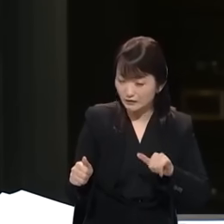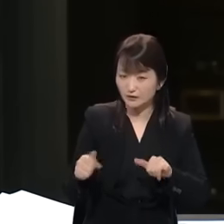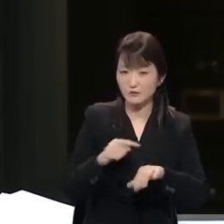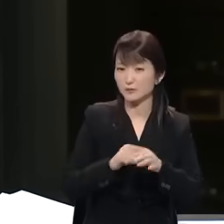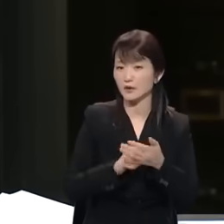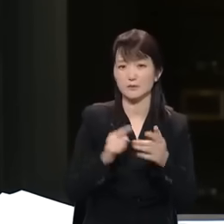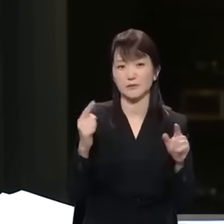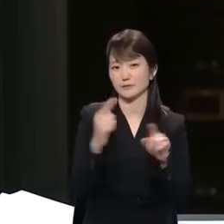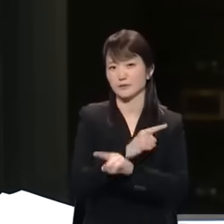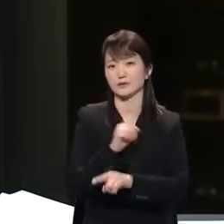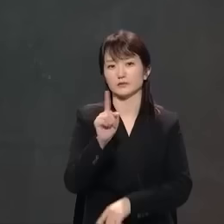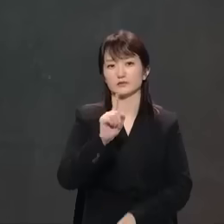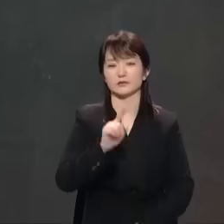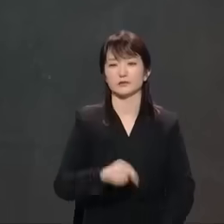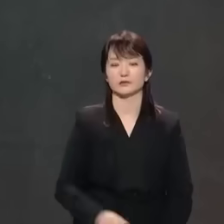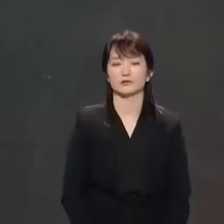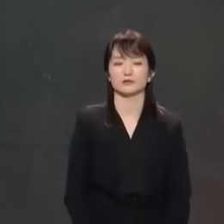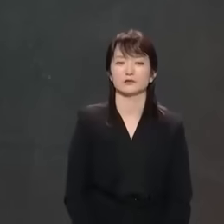체크포인트